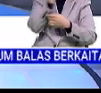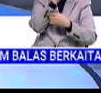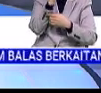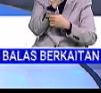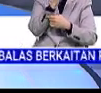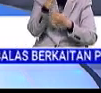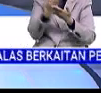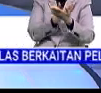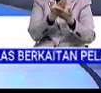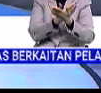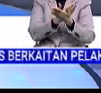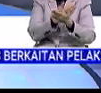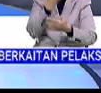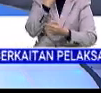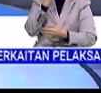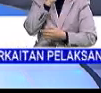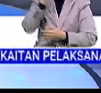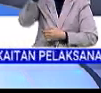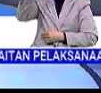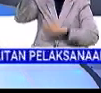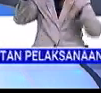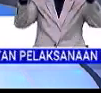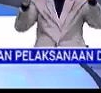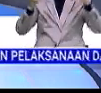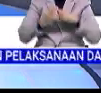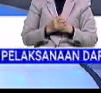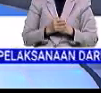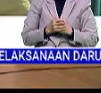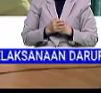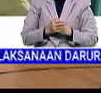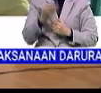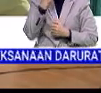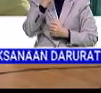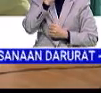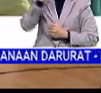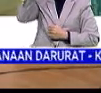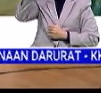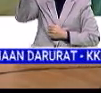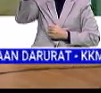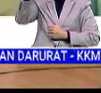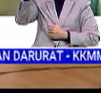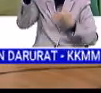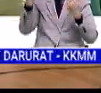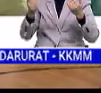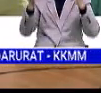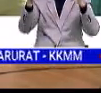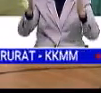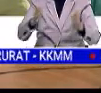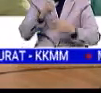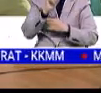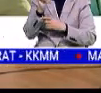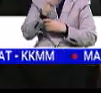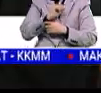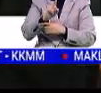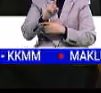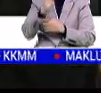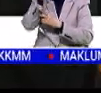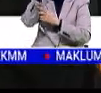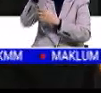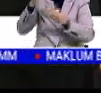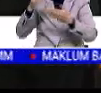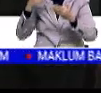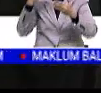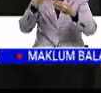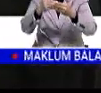kerohanian berjudul Alhamdulillah. Lebih menarik lagi, Alhamdulillah muncul di kala umat Islam bakal menyambut Ramadan